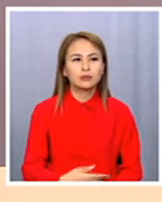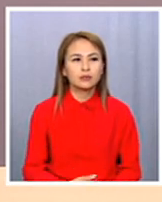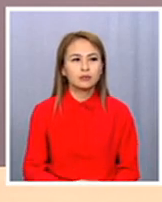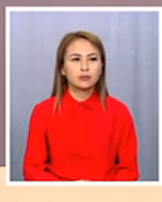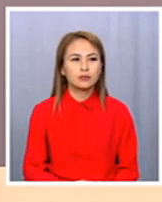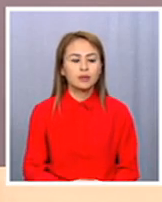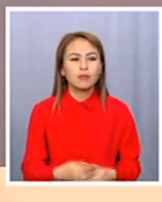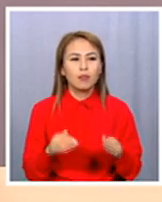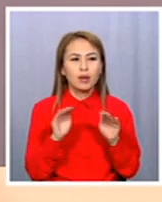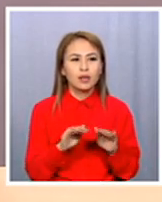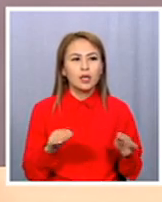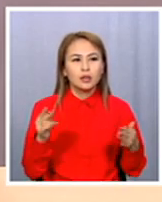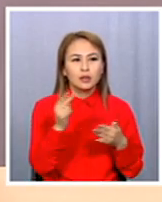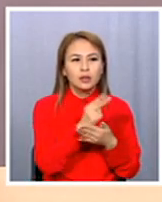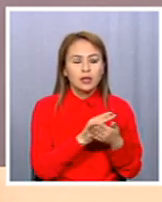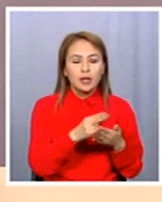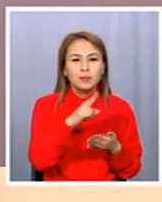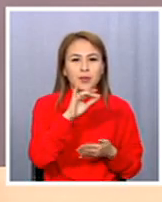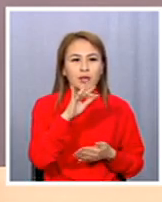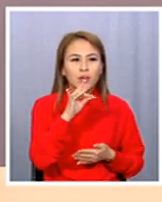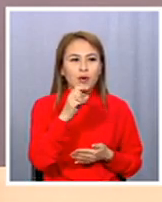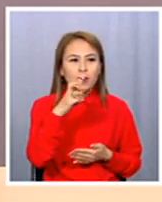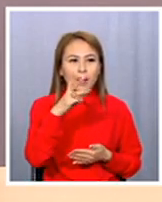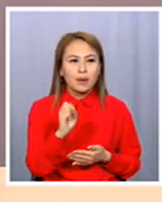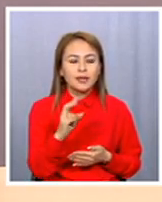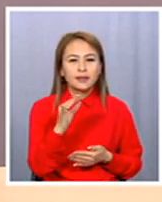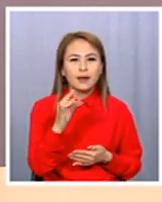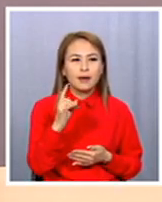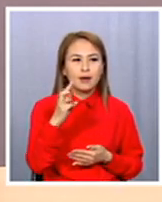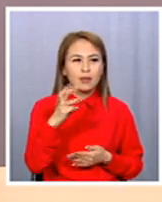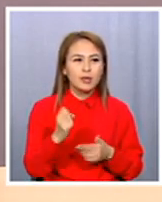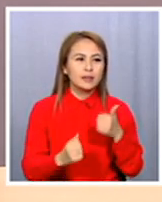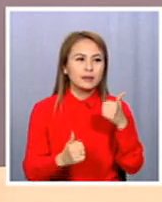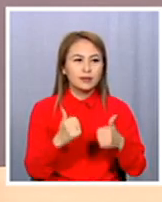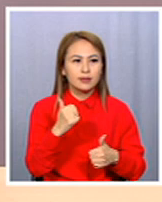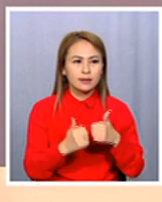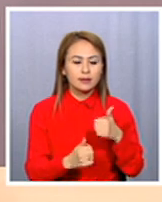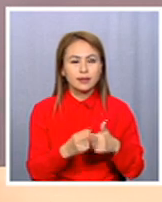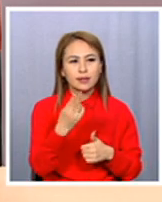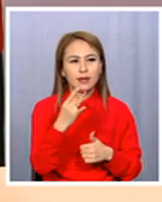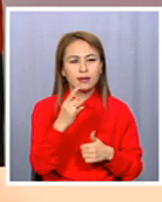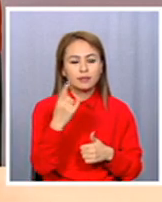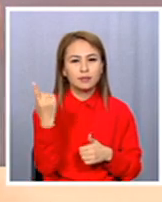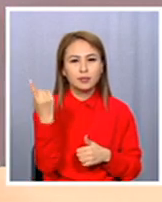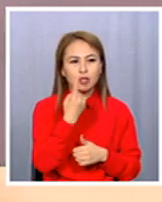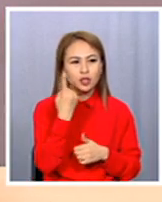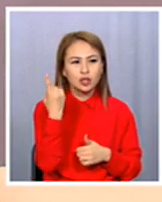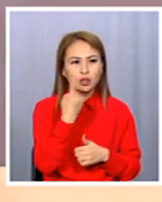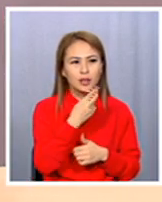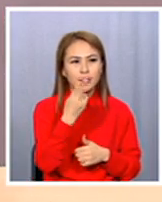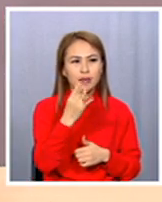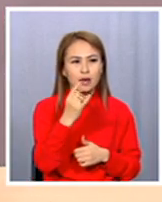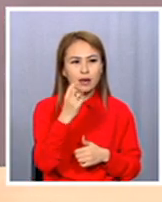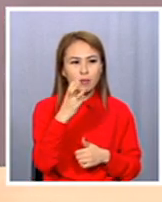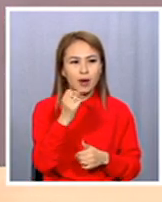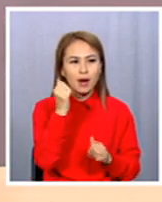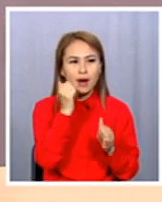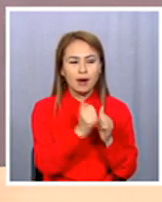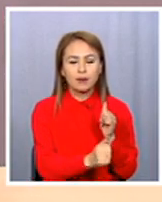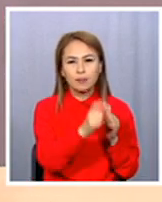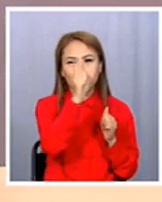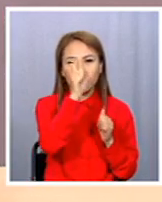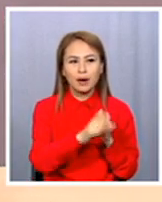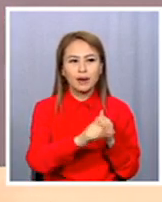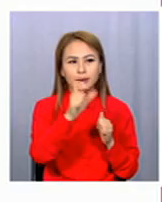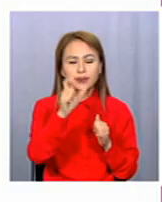аударайық. Балалар, суреттегі пиктограмма мен диаграмманы салыстырыңдар. Бірінші, диаграмманың әр бағаны нені